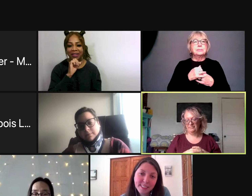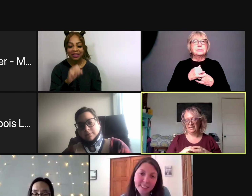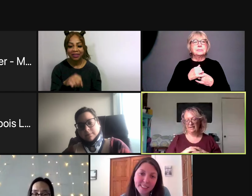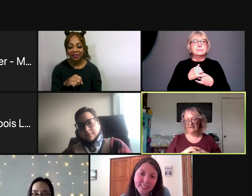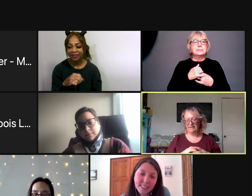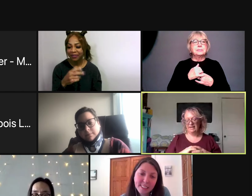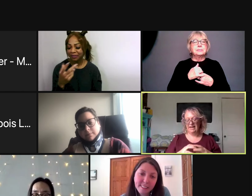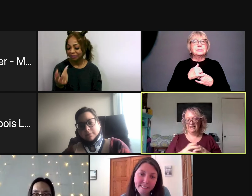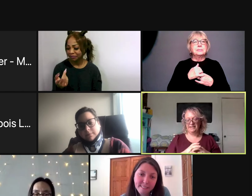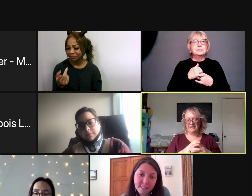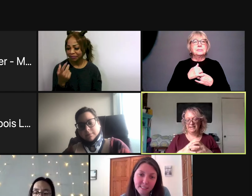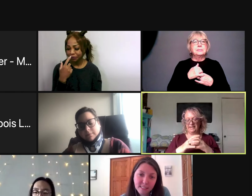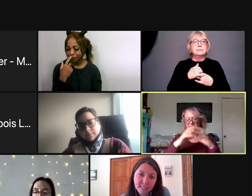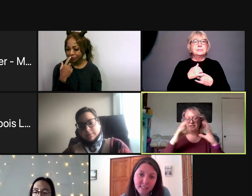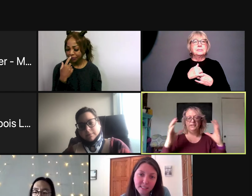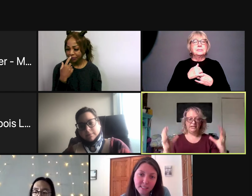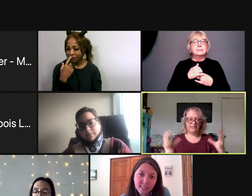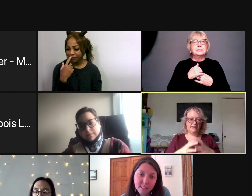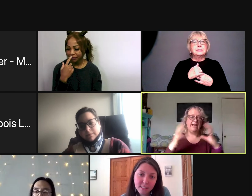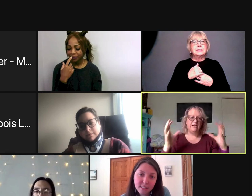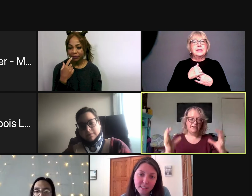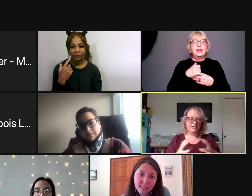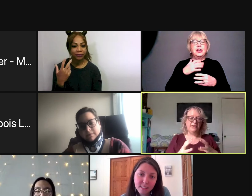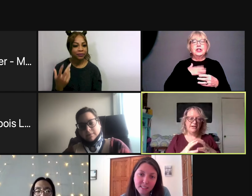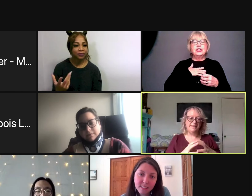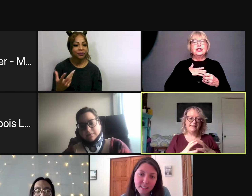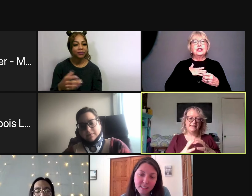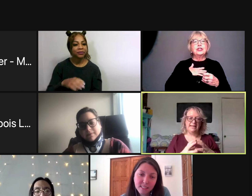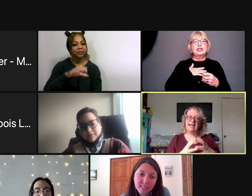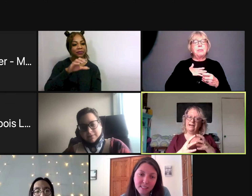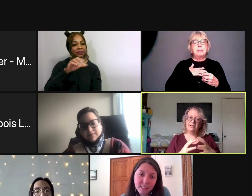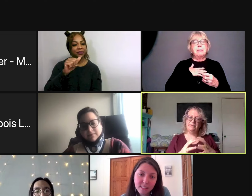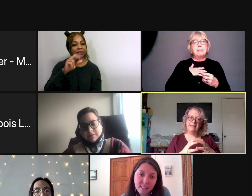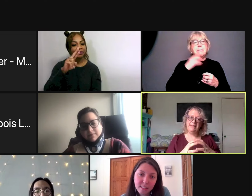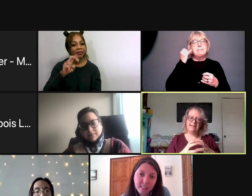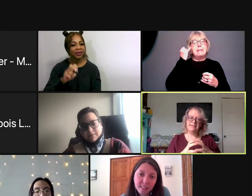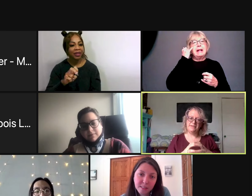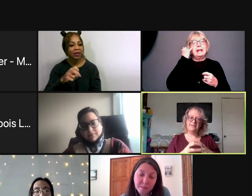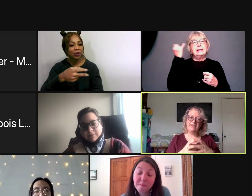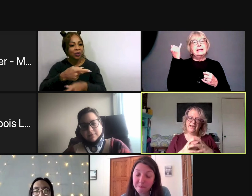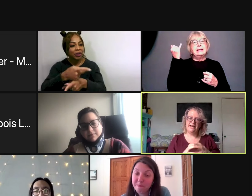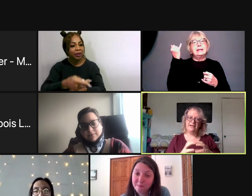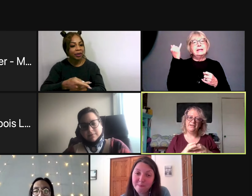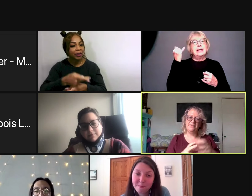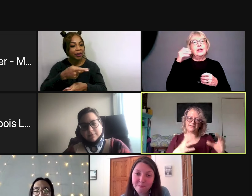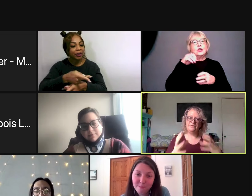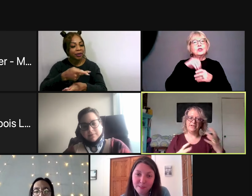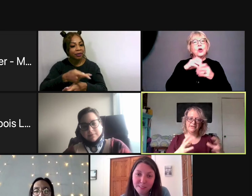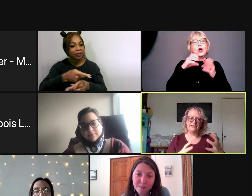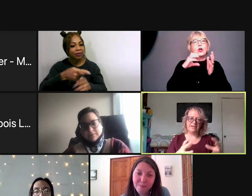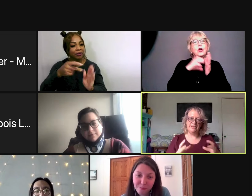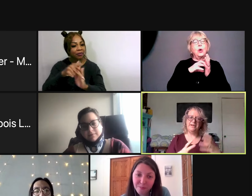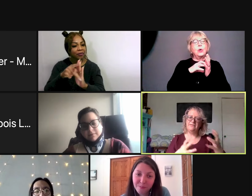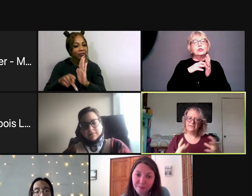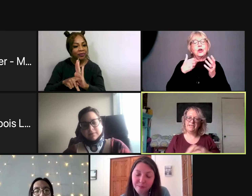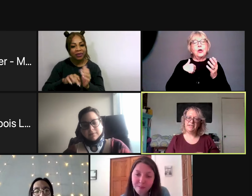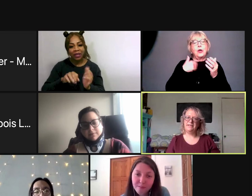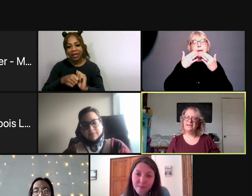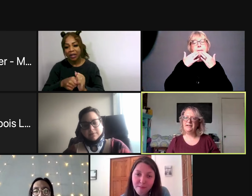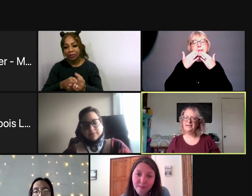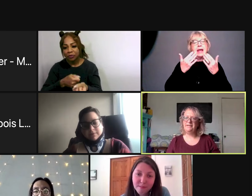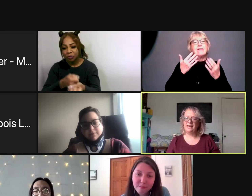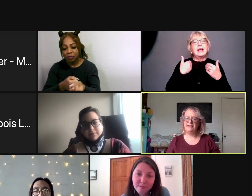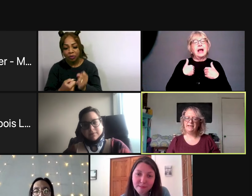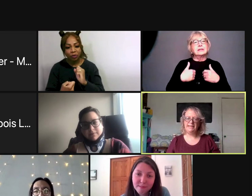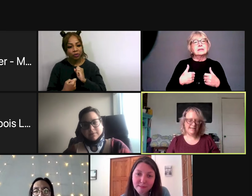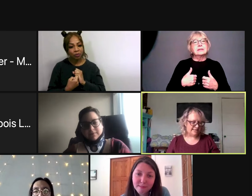j'aime c'est Rachel qui parle j'aime cette idée de cette clause de bienveillance comment est-ce que l